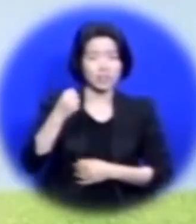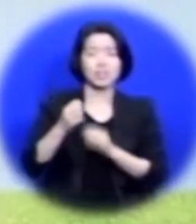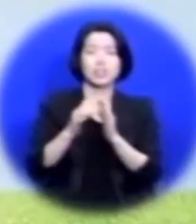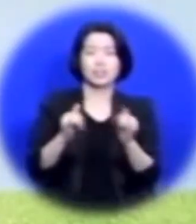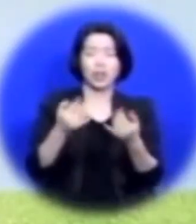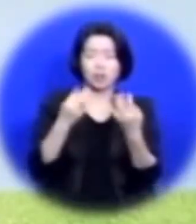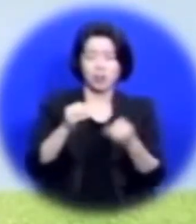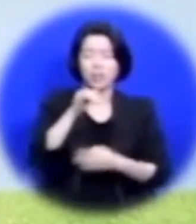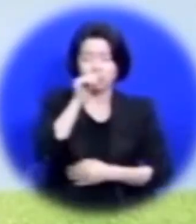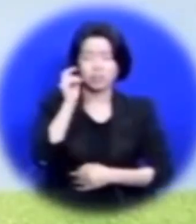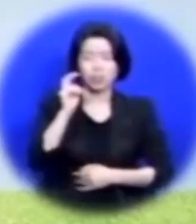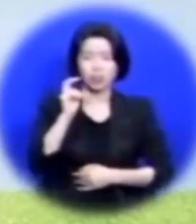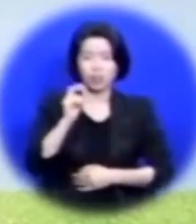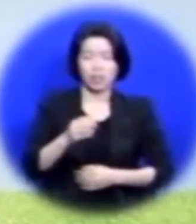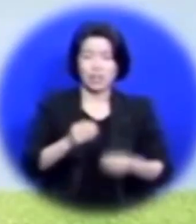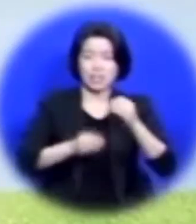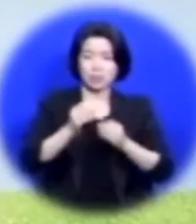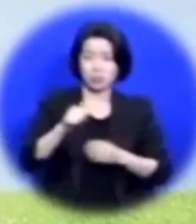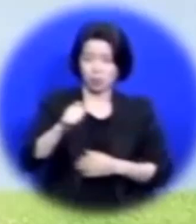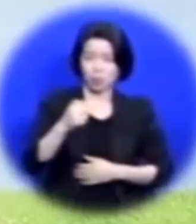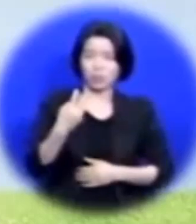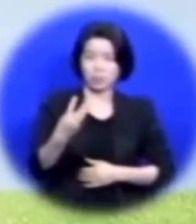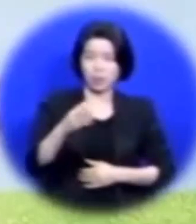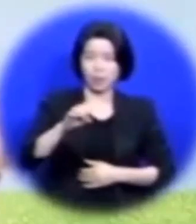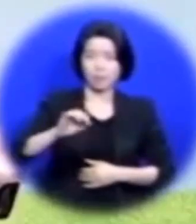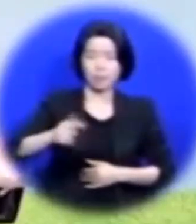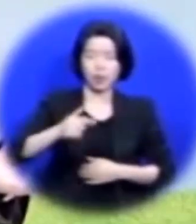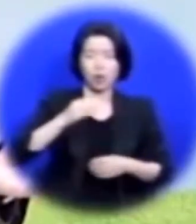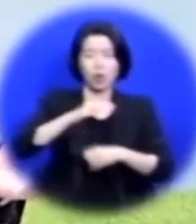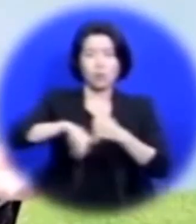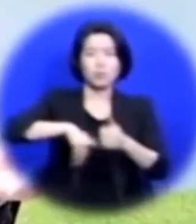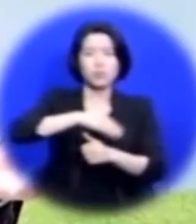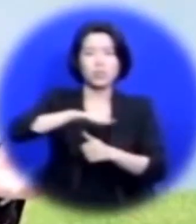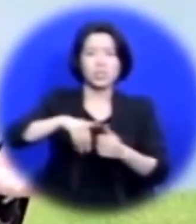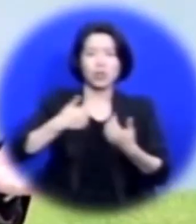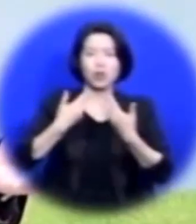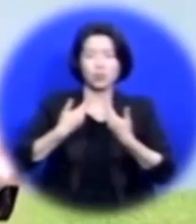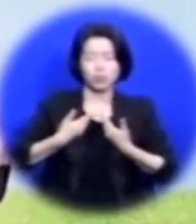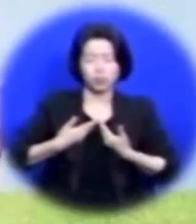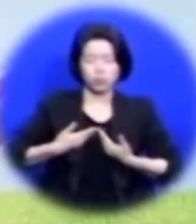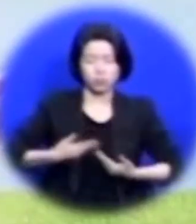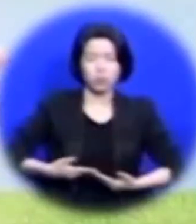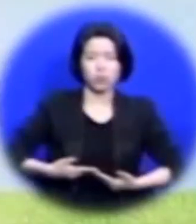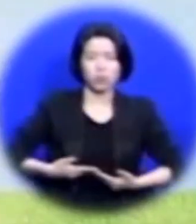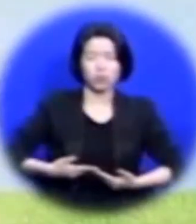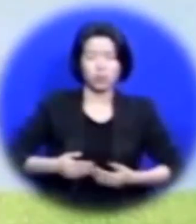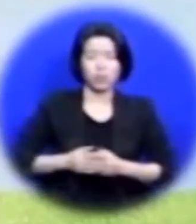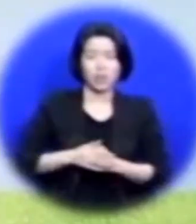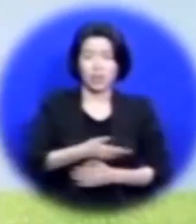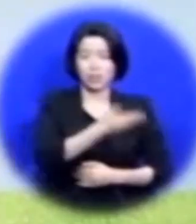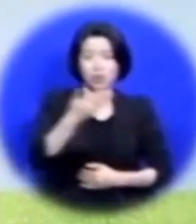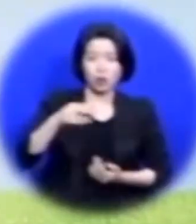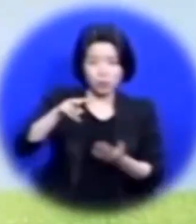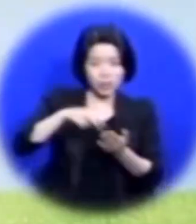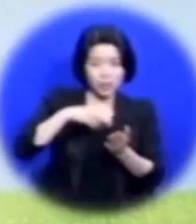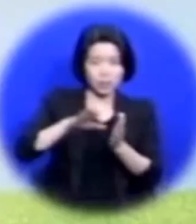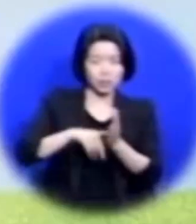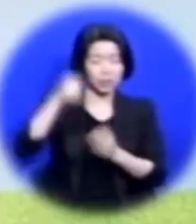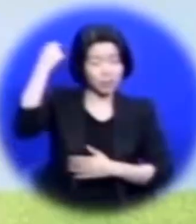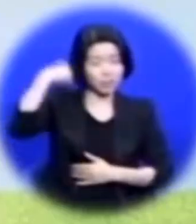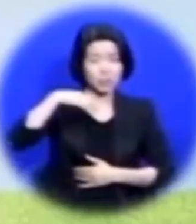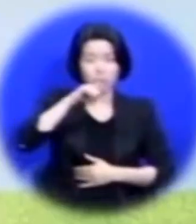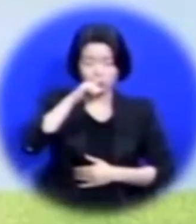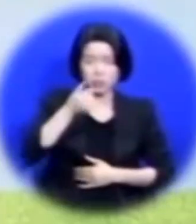겁니다 이 싶은 53 뼈는 그래서 불이익 아 무거운 시 편입니다 여러분이 읽으시면 다 느끼셨겠지만